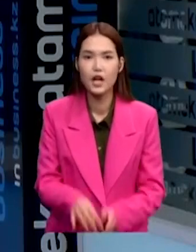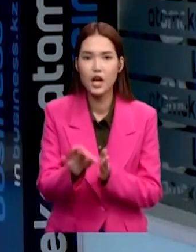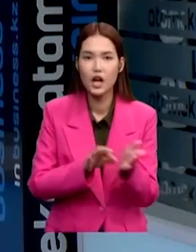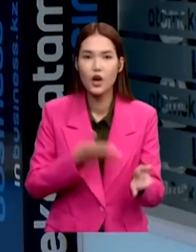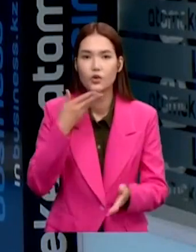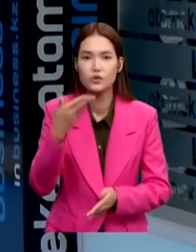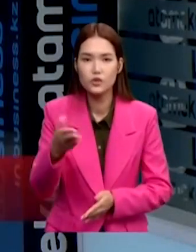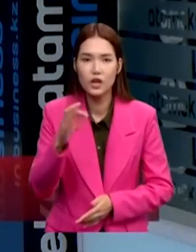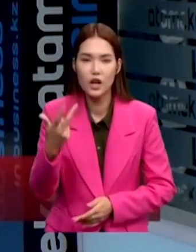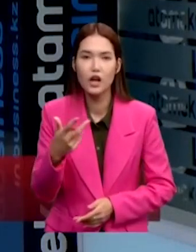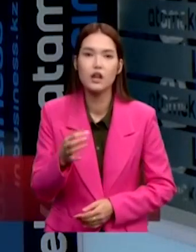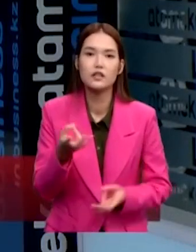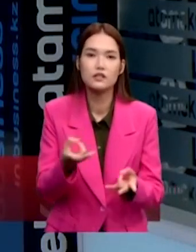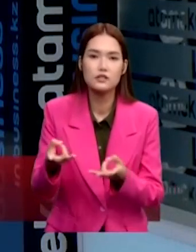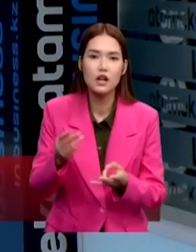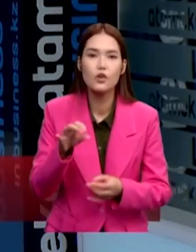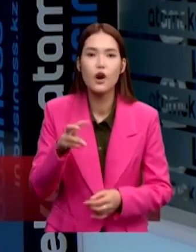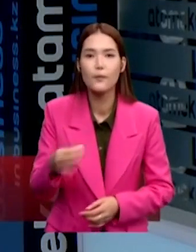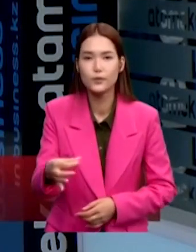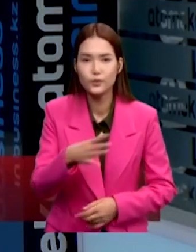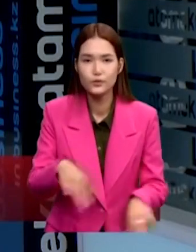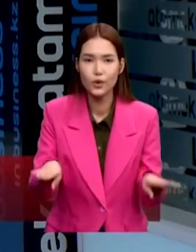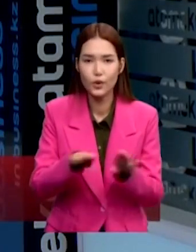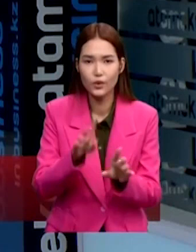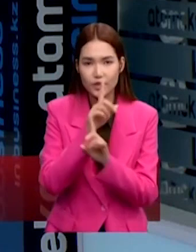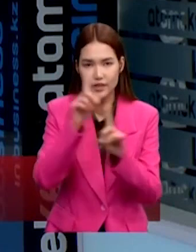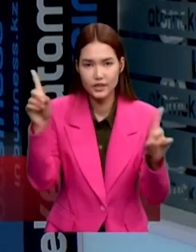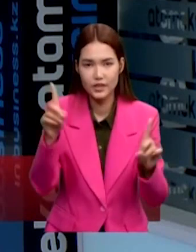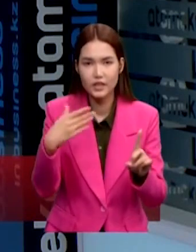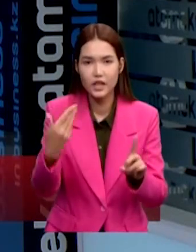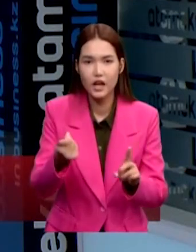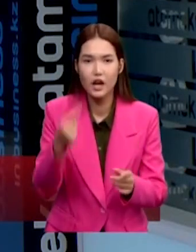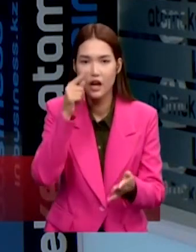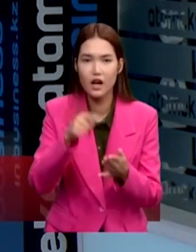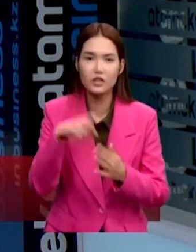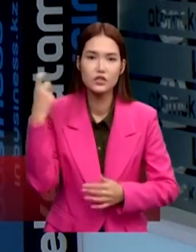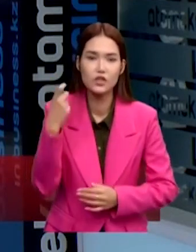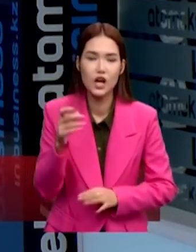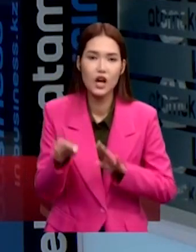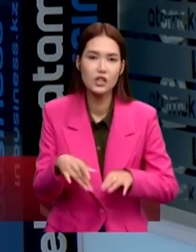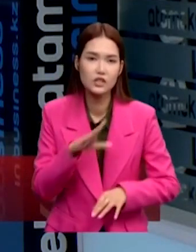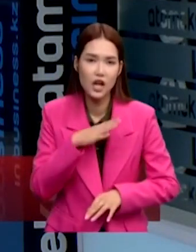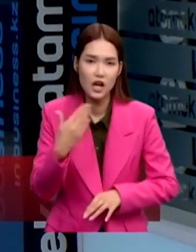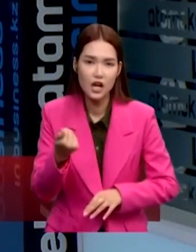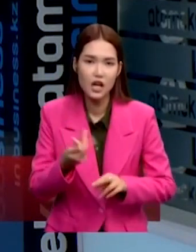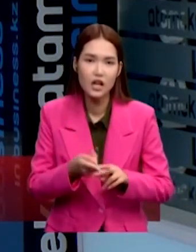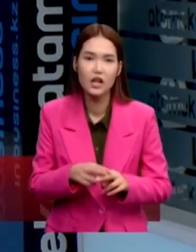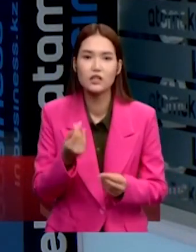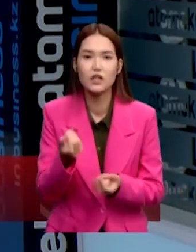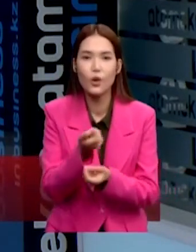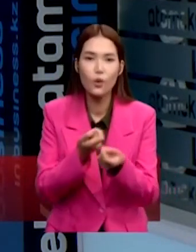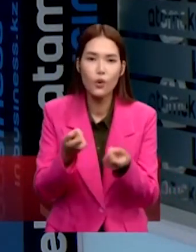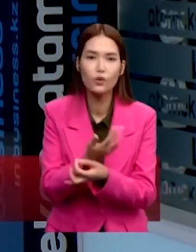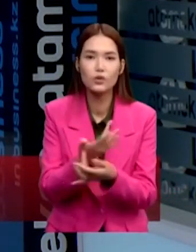Жәрдем сұраушылар жәрменкесі Жамбыл облысында осындай ерек шараны шыңға батқан шаруалар өткізді. Балғын